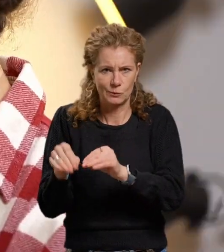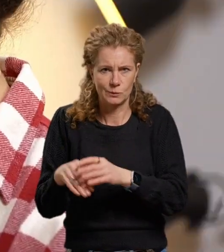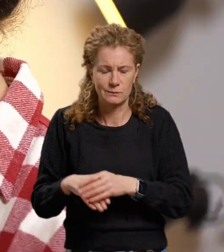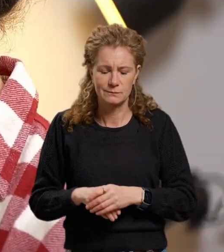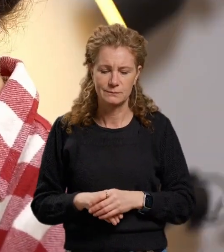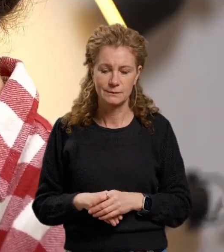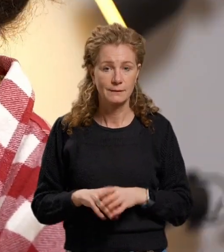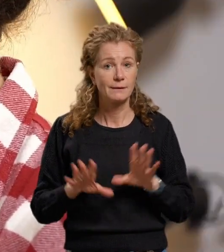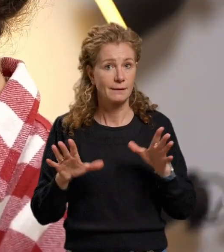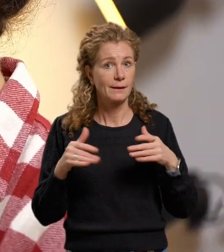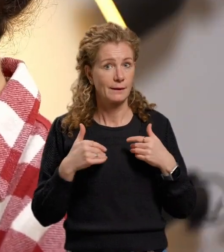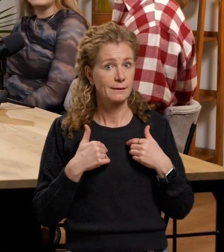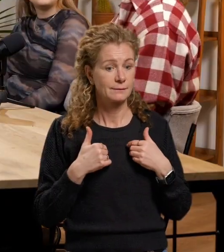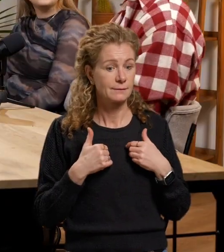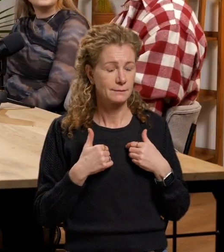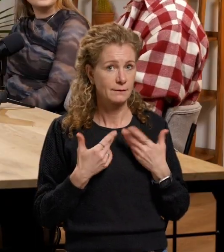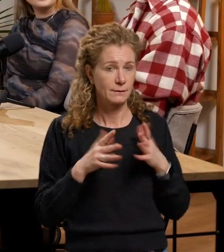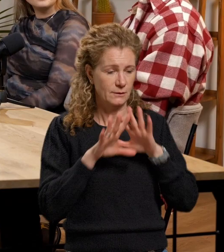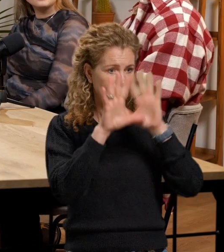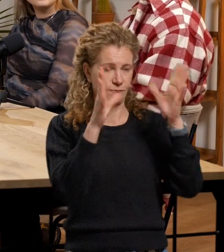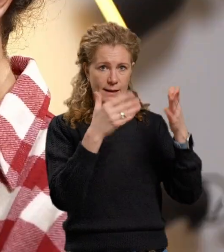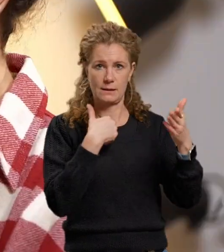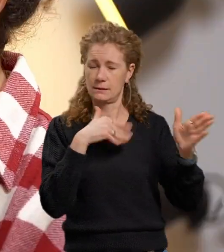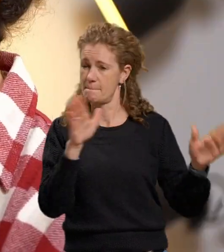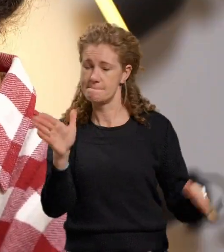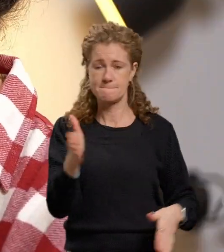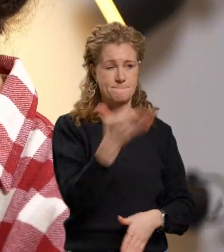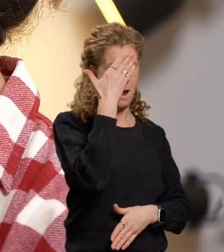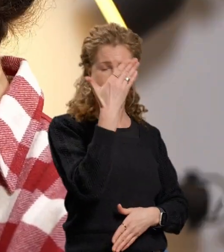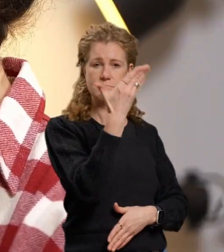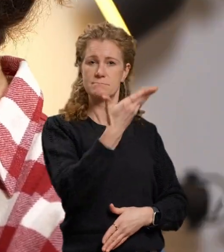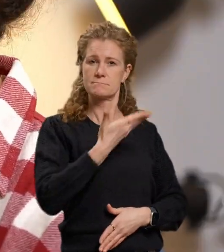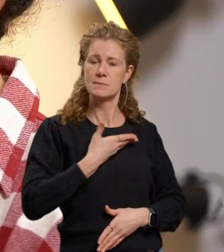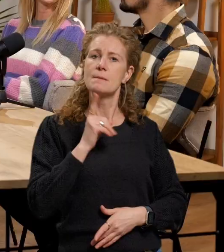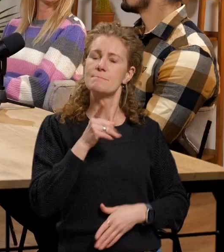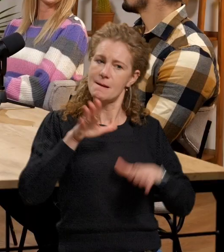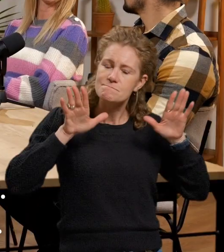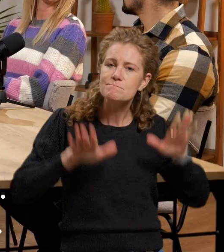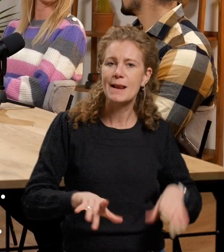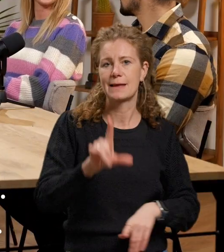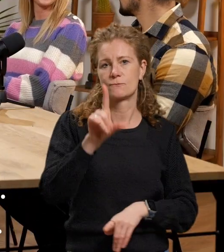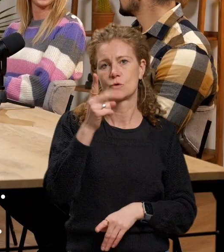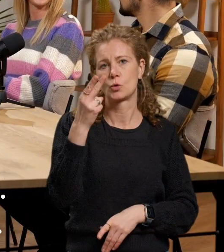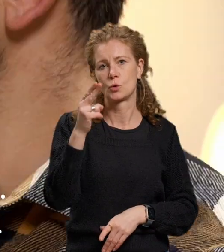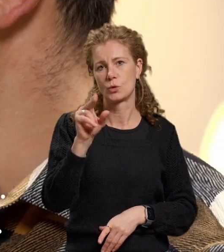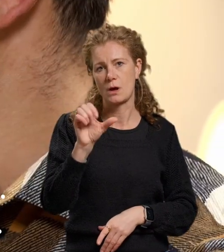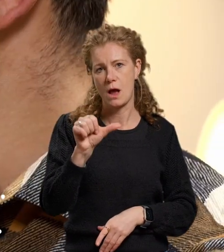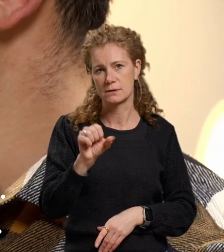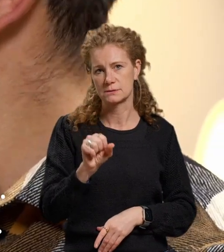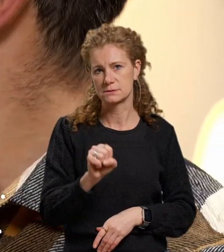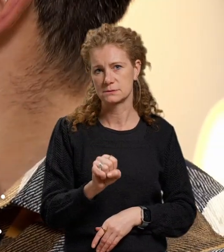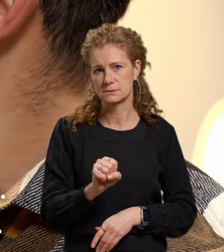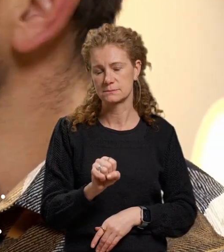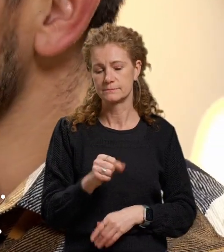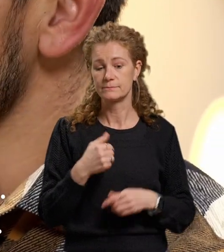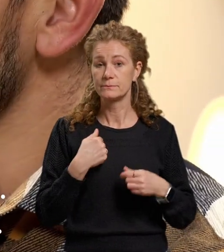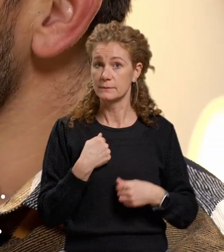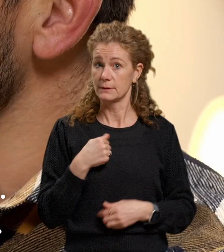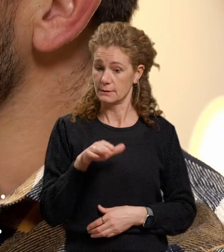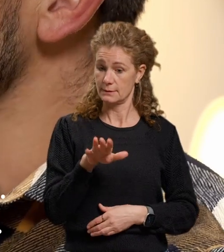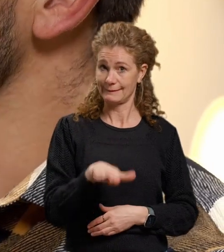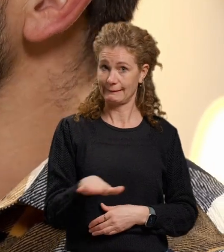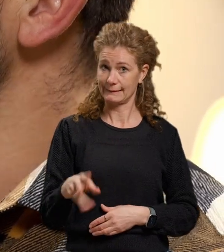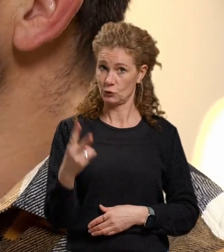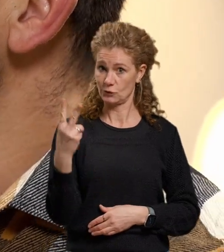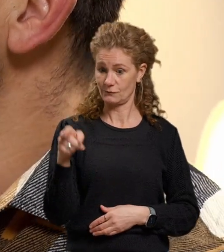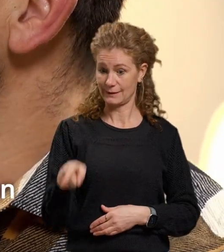de wereld valt even onder je voeten vandaan. Alleen ondertussen blijf ik wel gewoon Lucas. We hebben twee kinderen, twee jonge kinderen. Wij zijn het